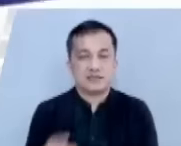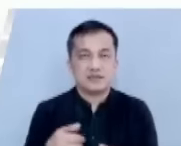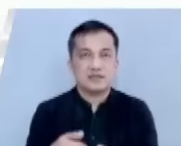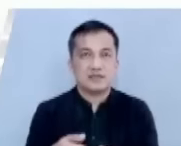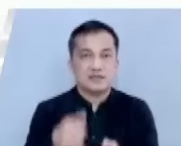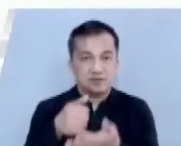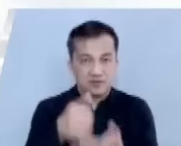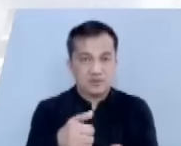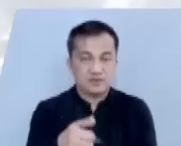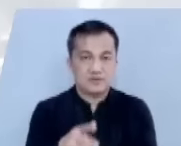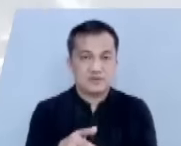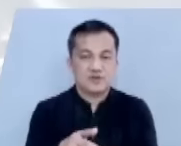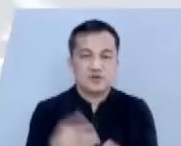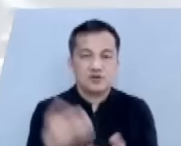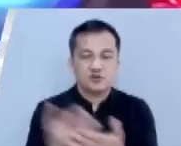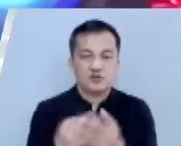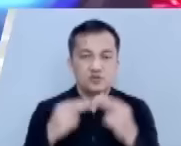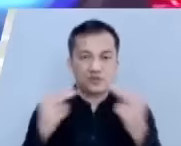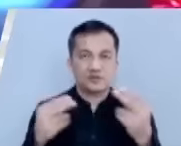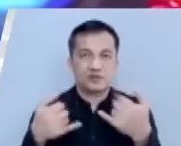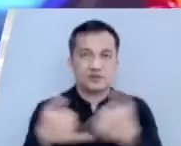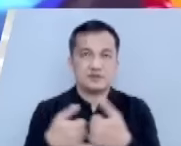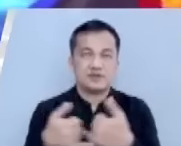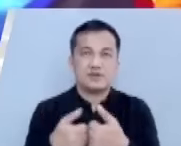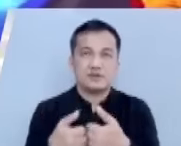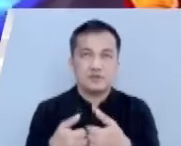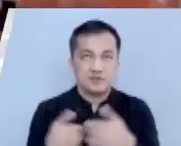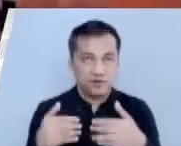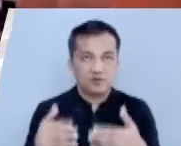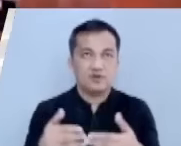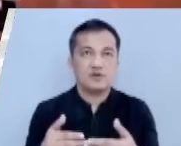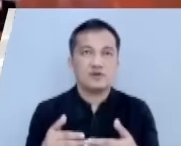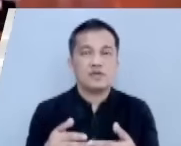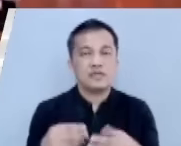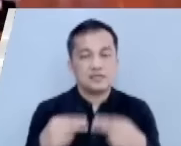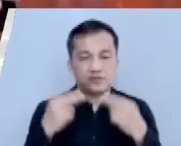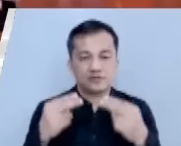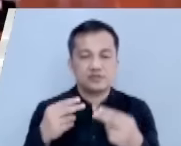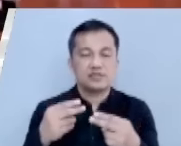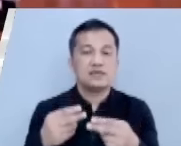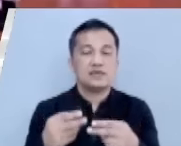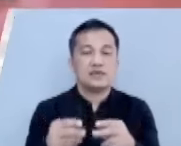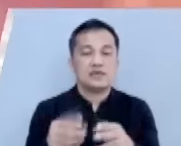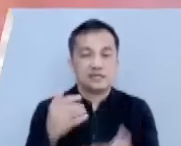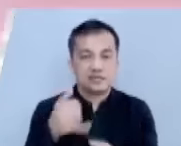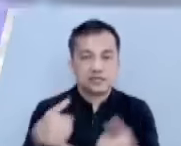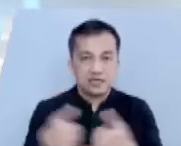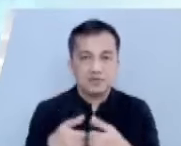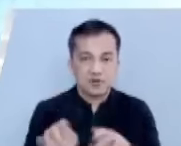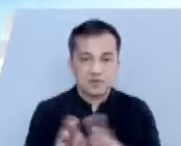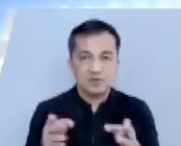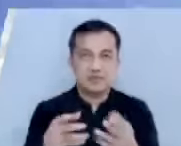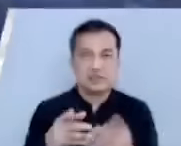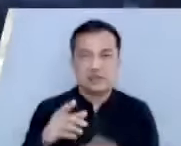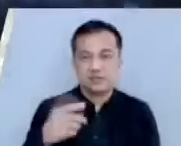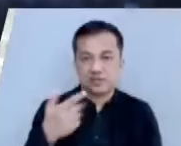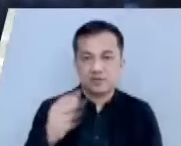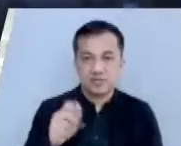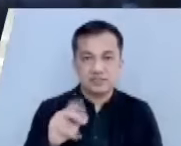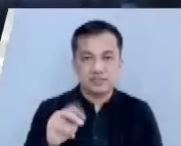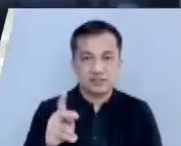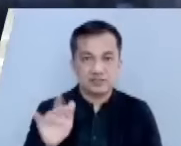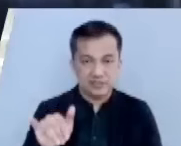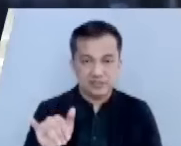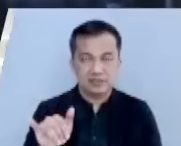New Heroes of the Game Game On at New Heroes of the Game Opening Ceremony ng GMA Synergy. Binigyan din ng Anak